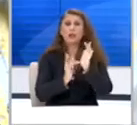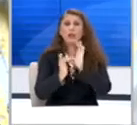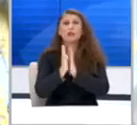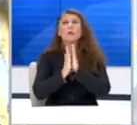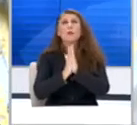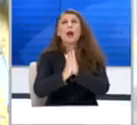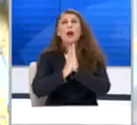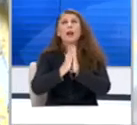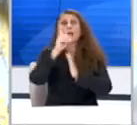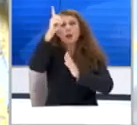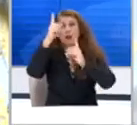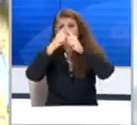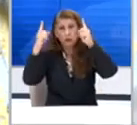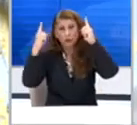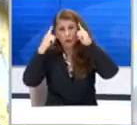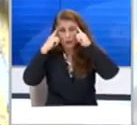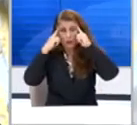δεηθώμεν.